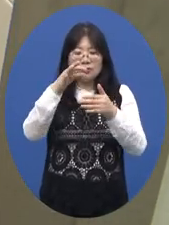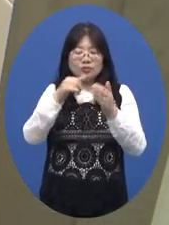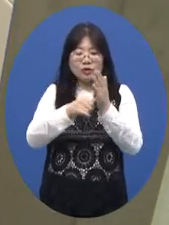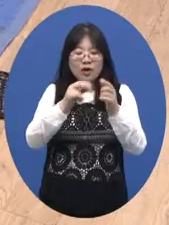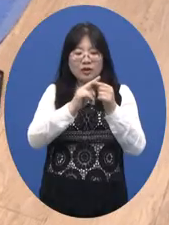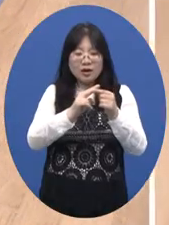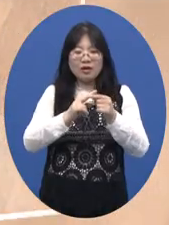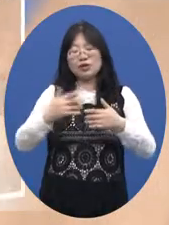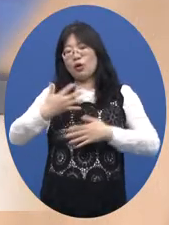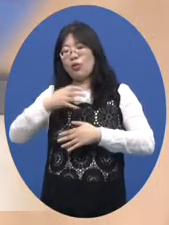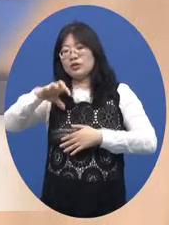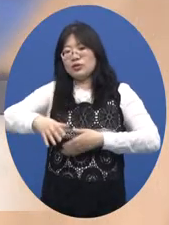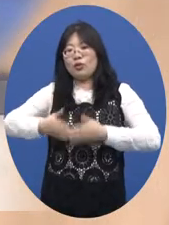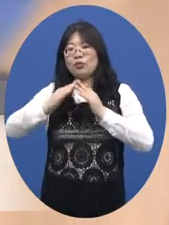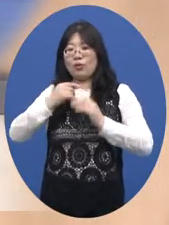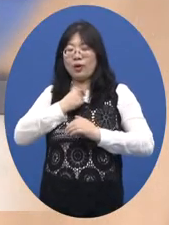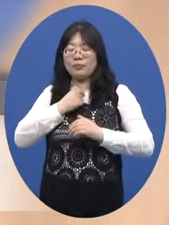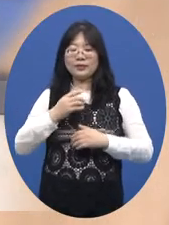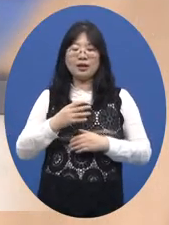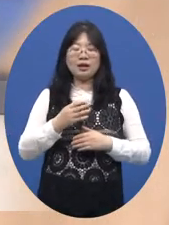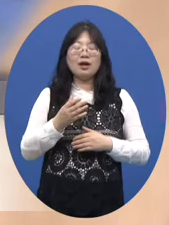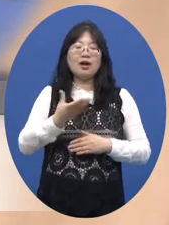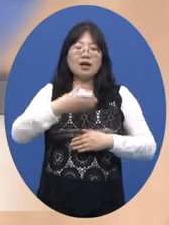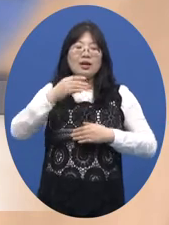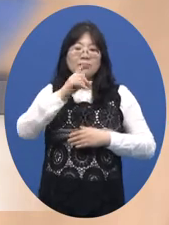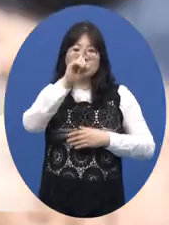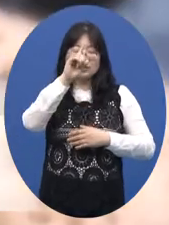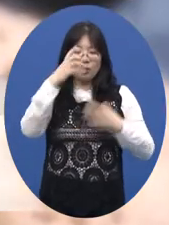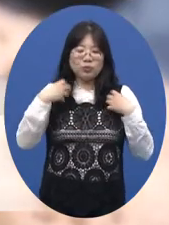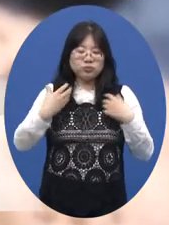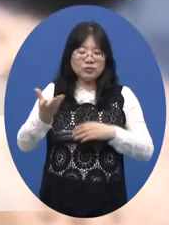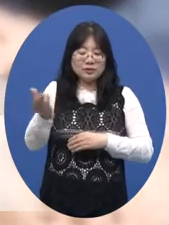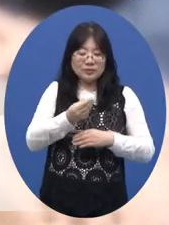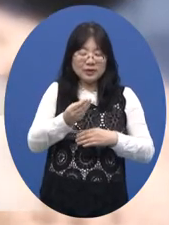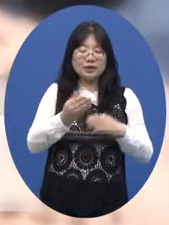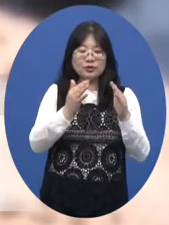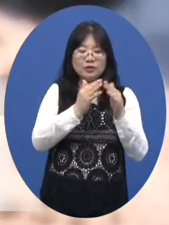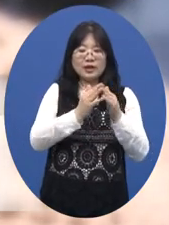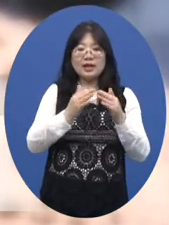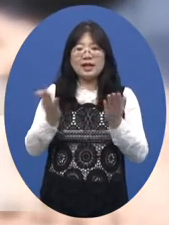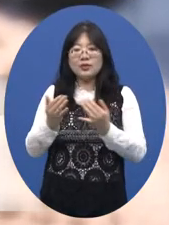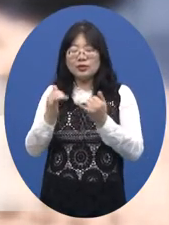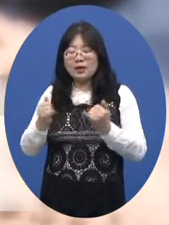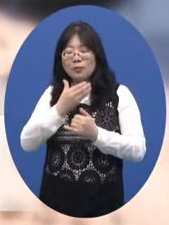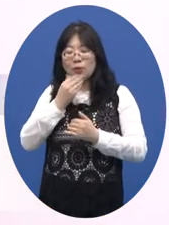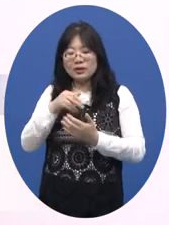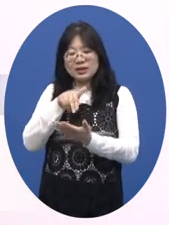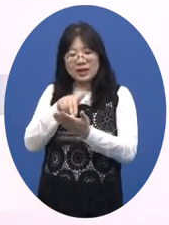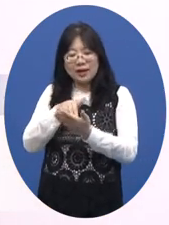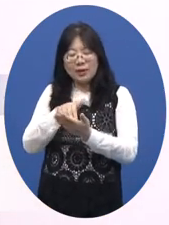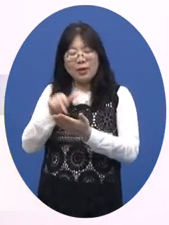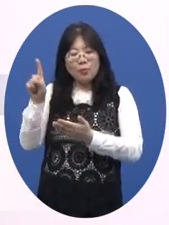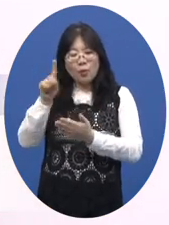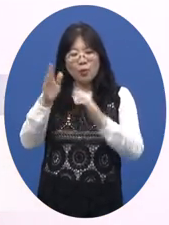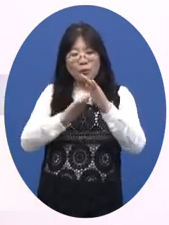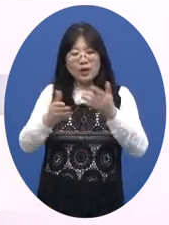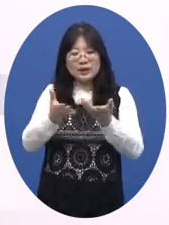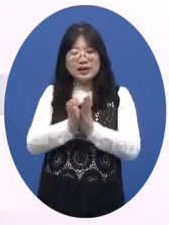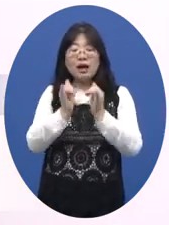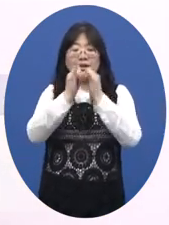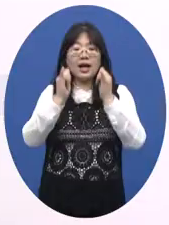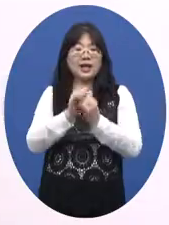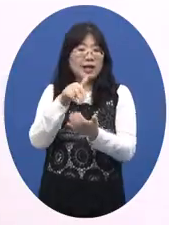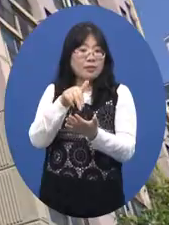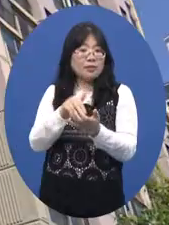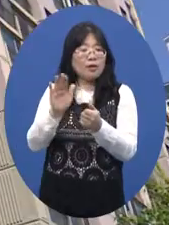했습니다. 임대주택의 근로자의 복지 차원에서 그렇고요. 저희 공공기관으로서 사회적